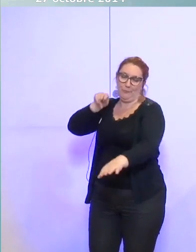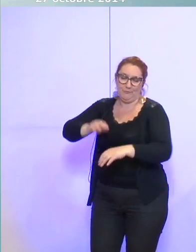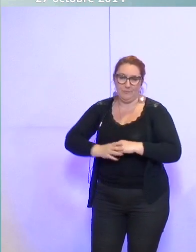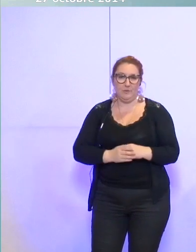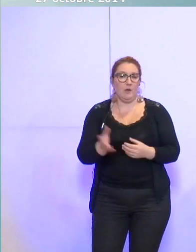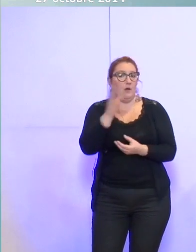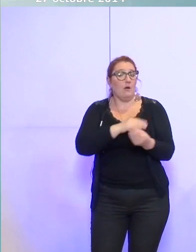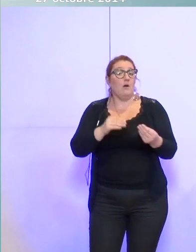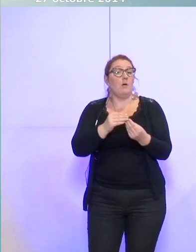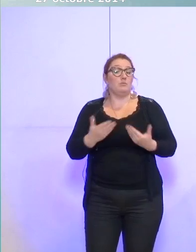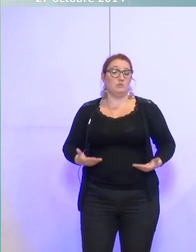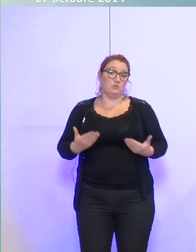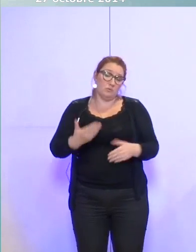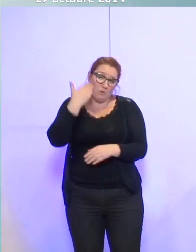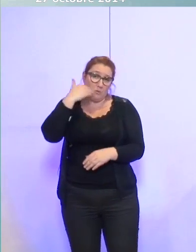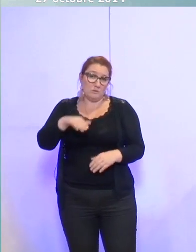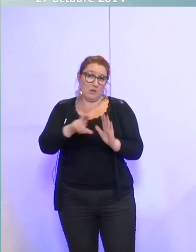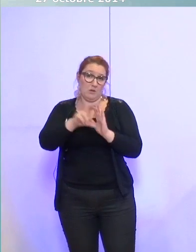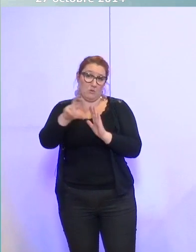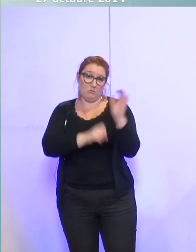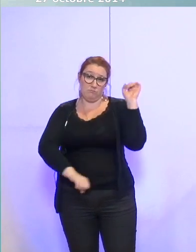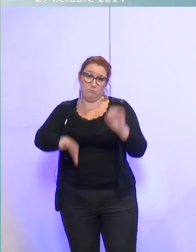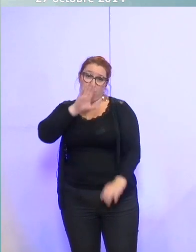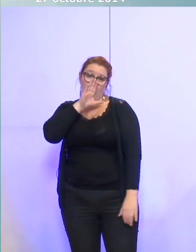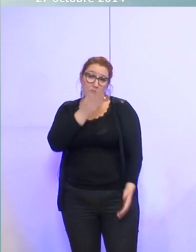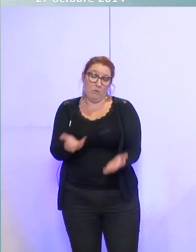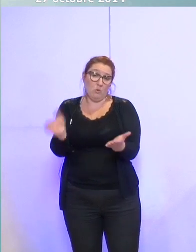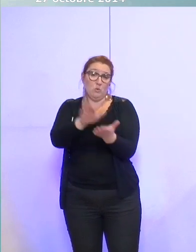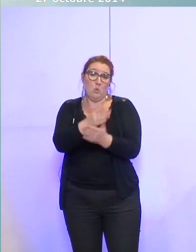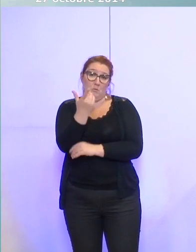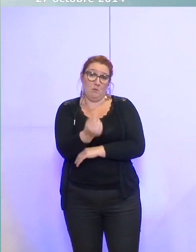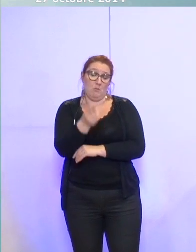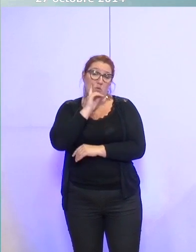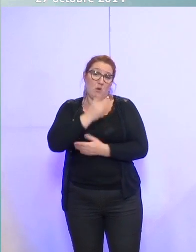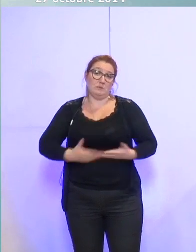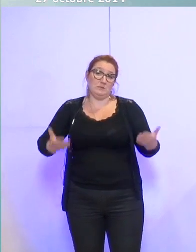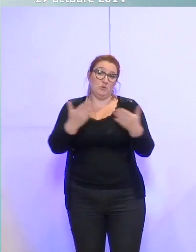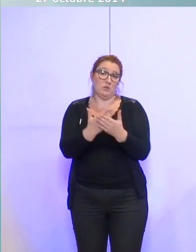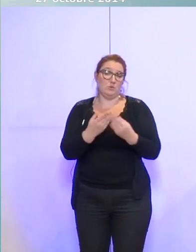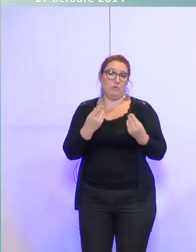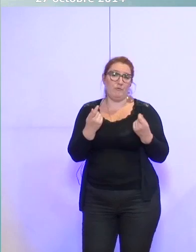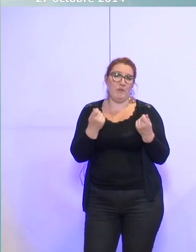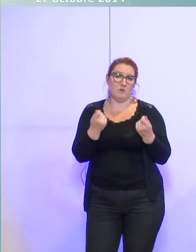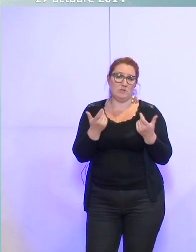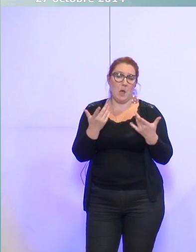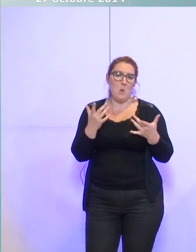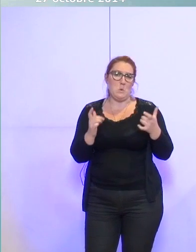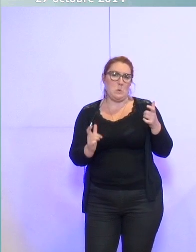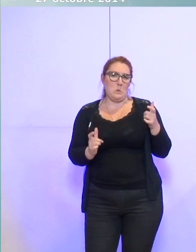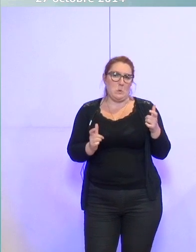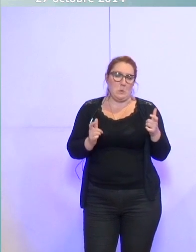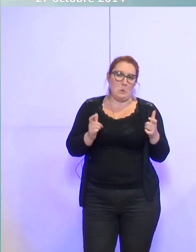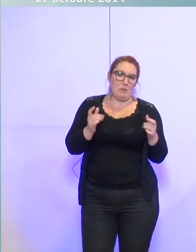plus la ville de Grenoble est face à une double peine, elle a à la fois une situation financière qui est délicate. En quelques années, cette